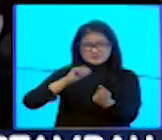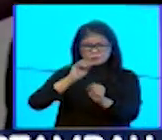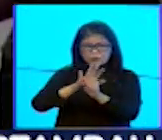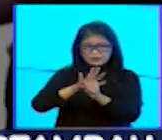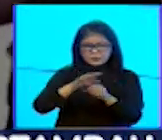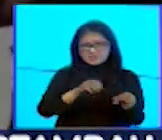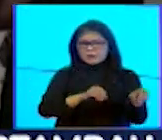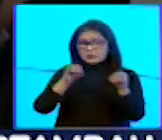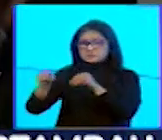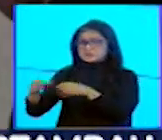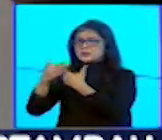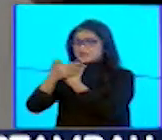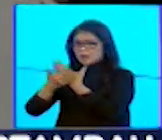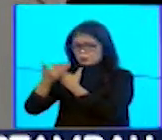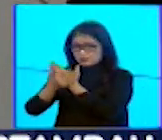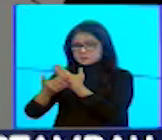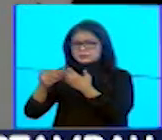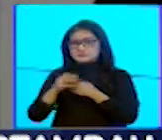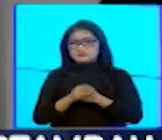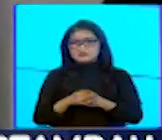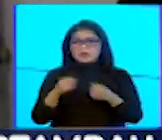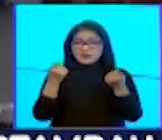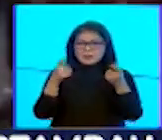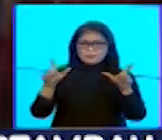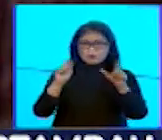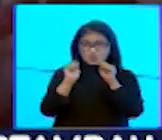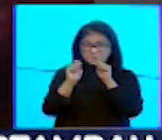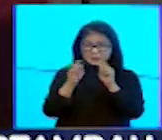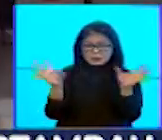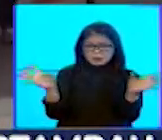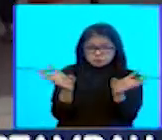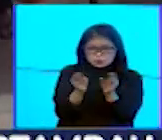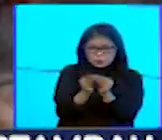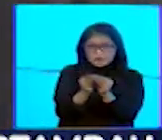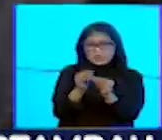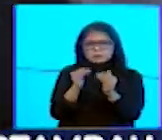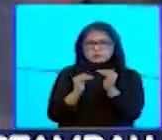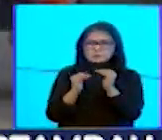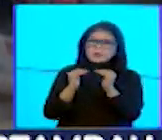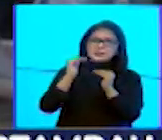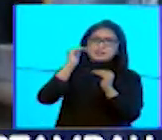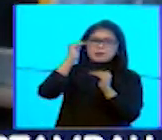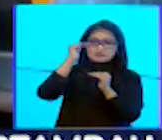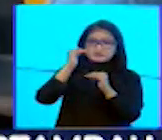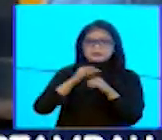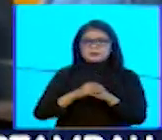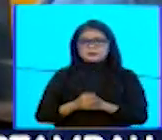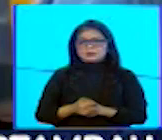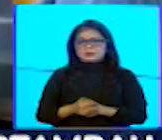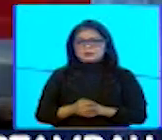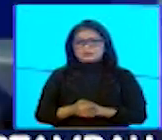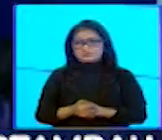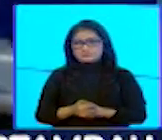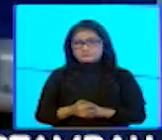perawatan. Pasca libur lebaran, jumlah pasien COVID-19 terus mengalami peningkatan signifikan. Pihak Wisma